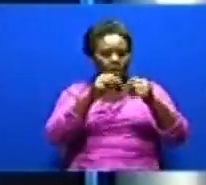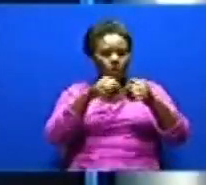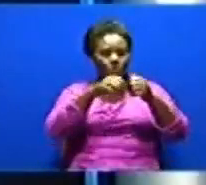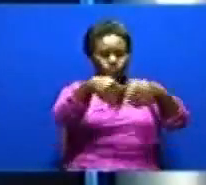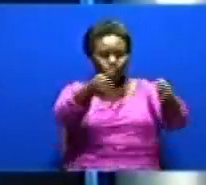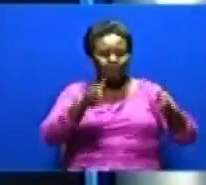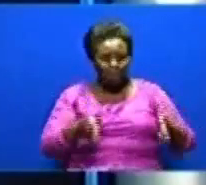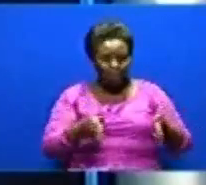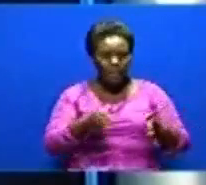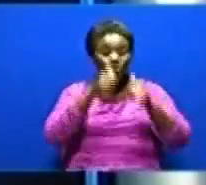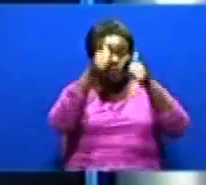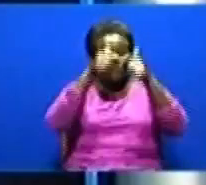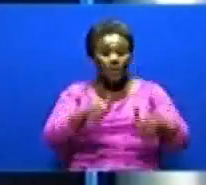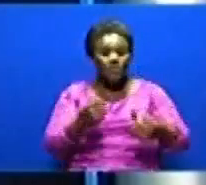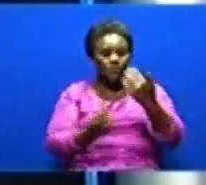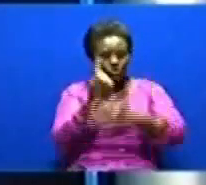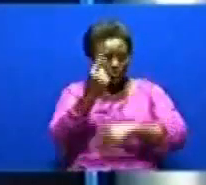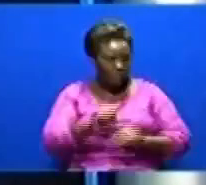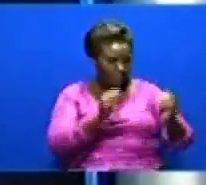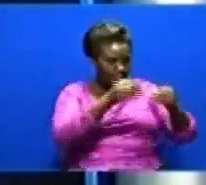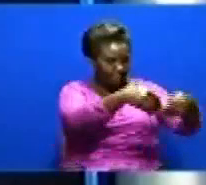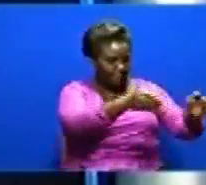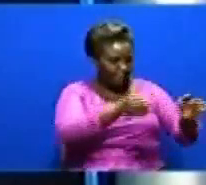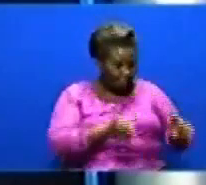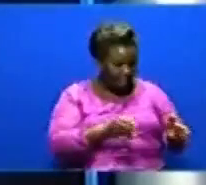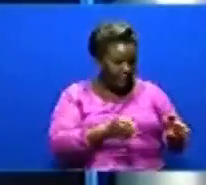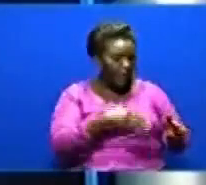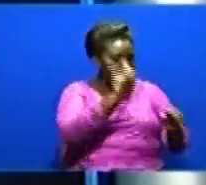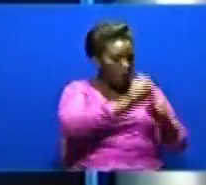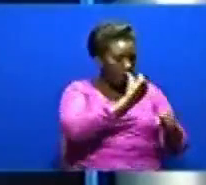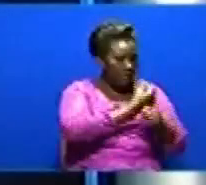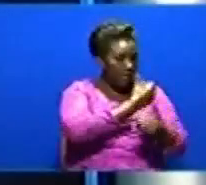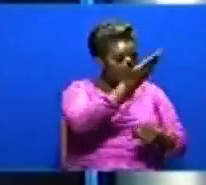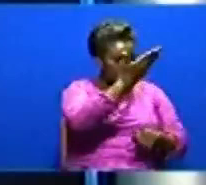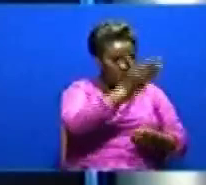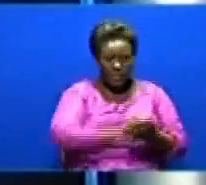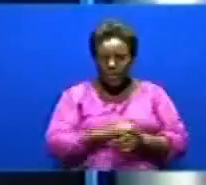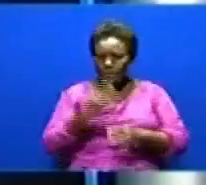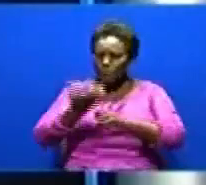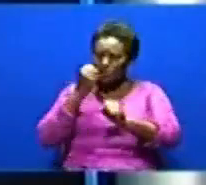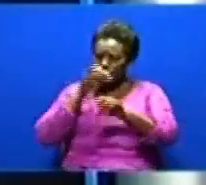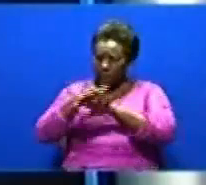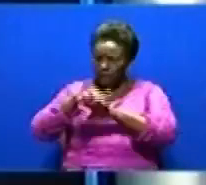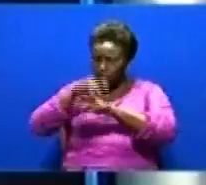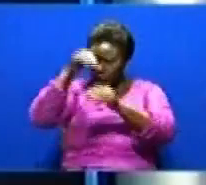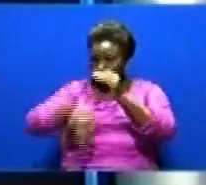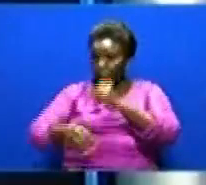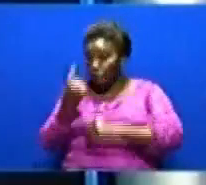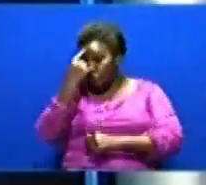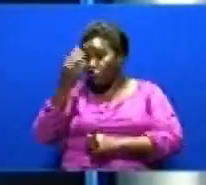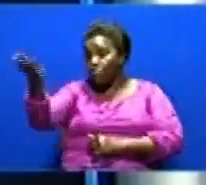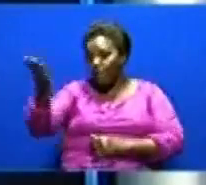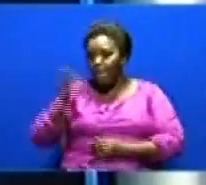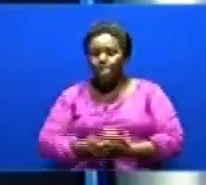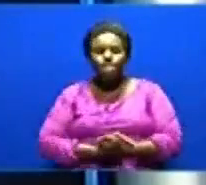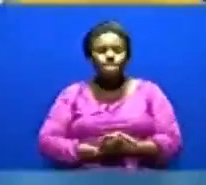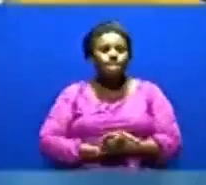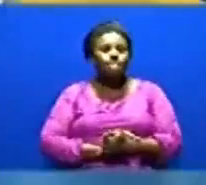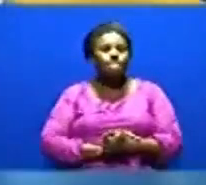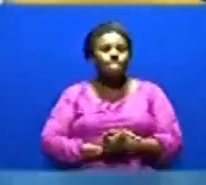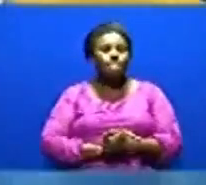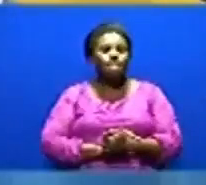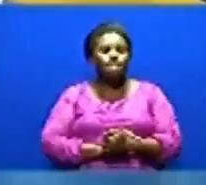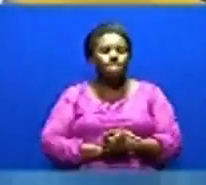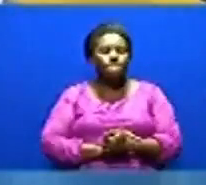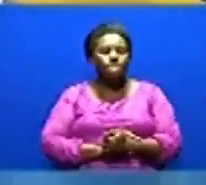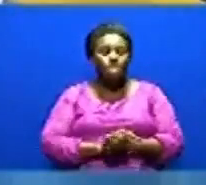za tume kwa ajili ya watumishi na watendaji wengine. Tupate maelezo zaidi kutoka Dodoma. Kazi lazima